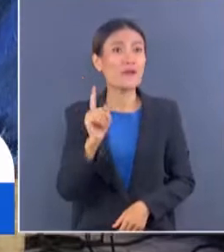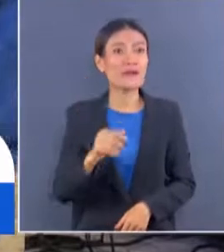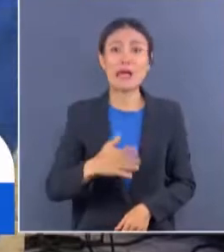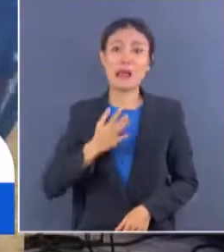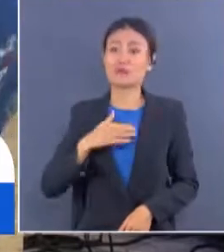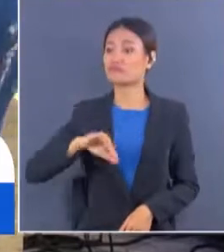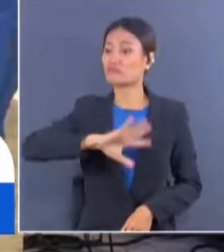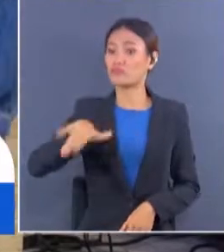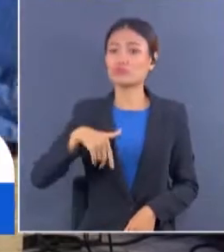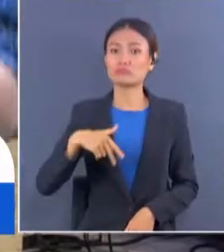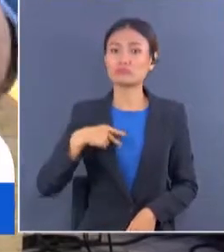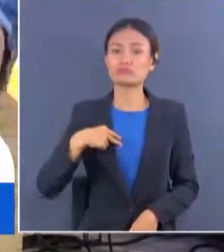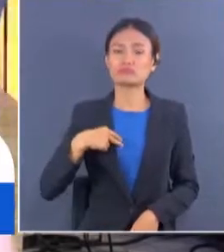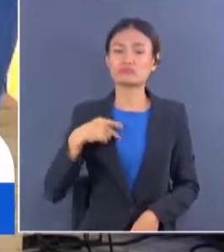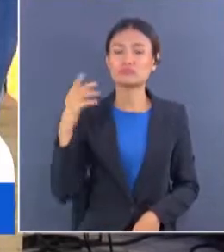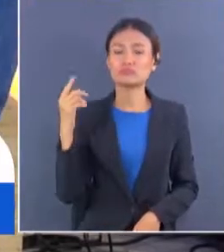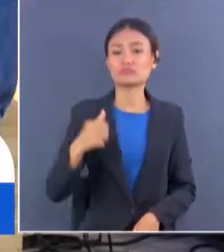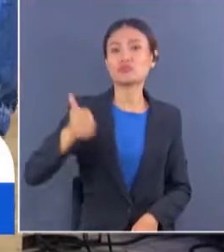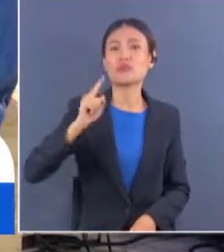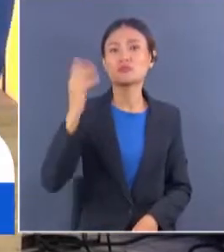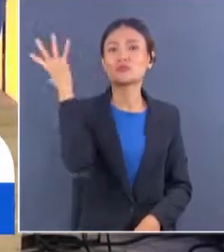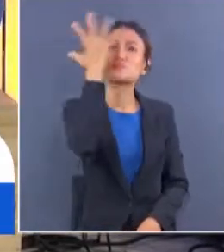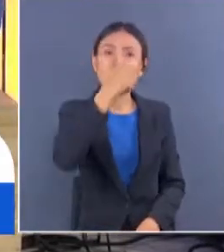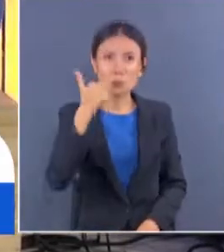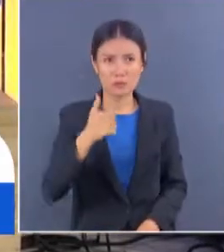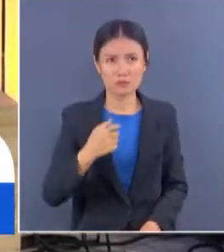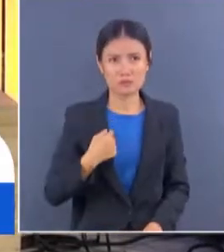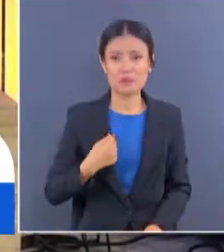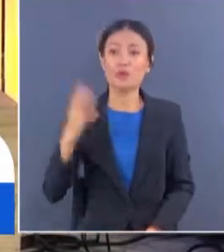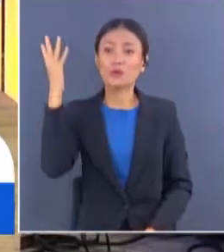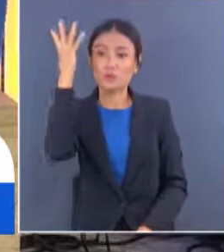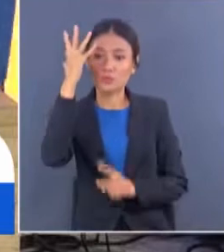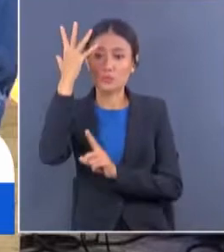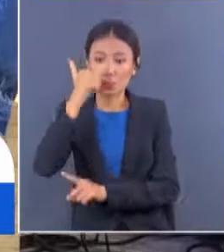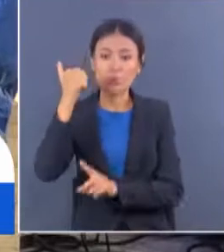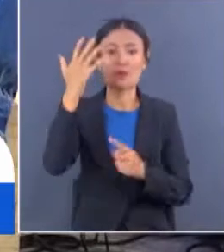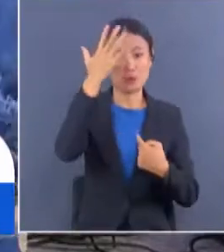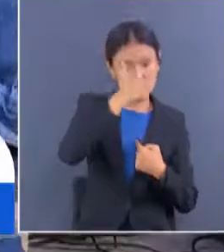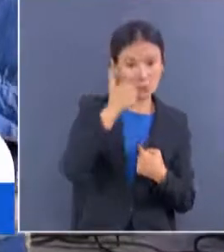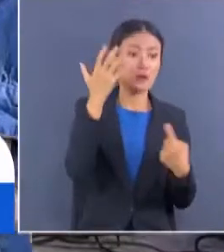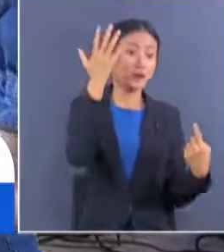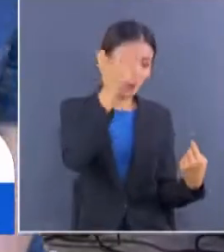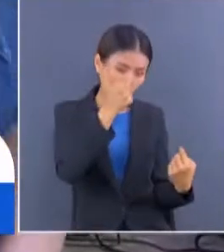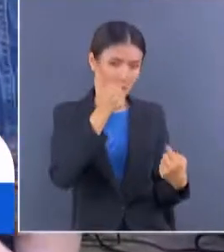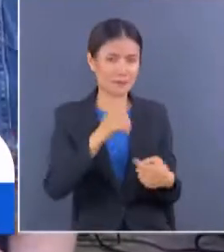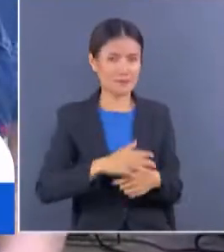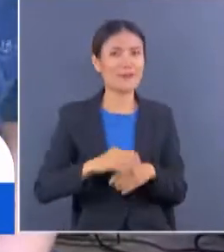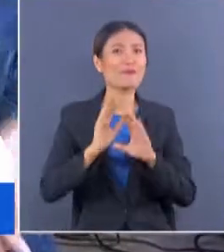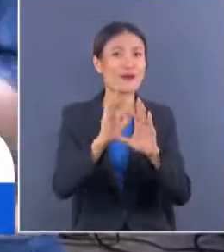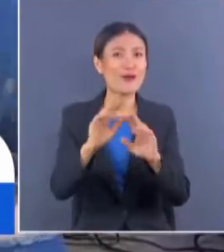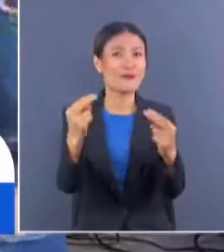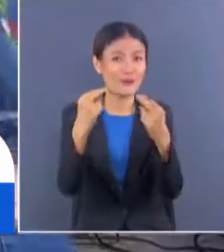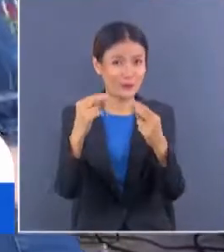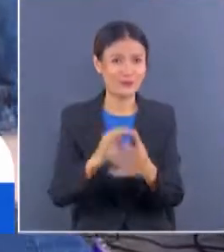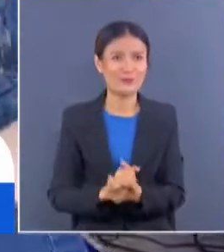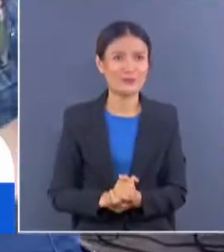พวกเราสวย 3คำของทีมเราคือสวย สวย สวยค่ะ แค่นั้นก็ฝากด้วยละกันนะคะเป็นรายการ